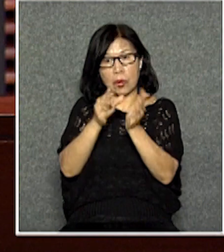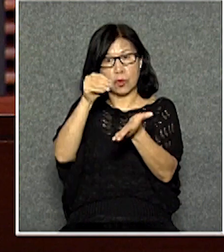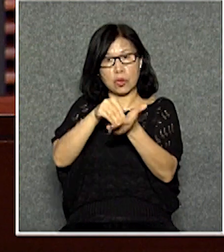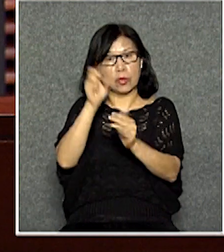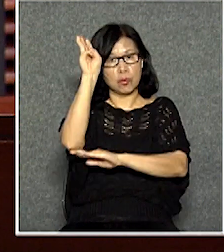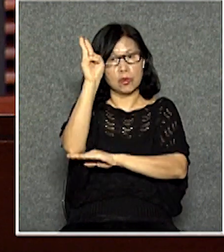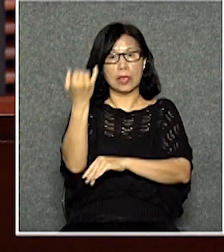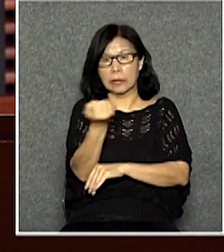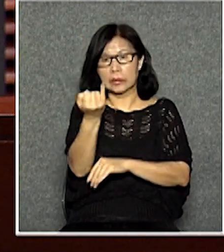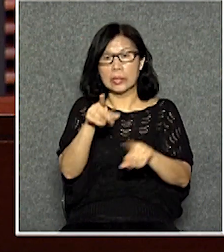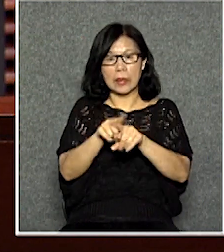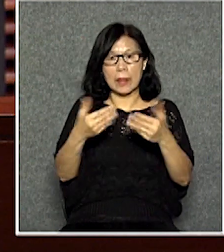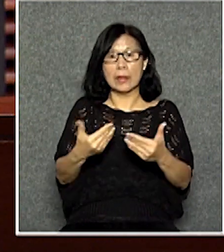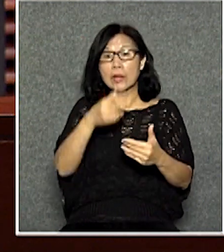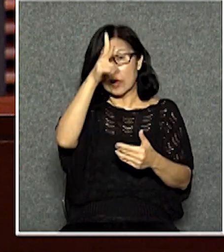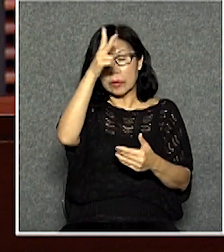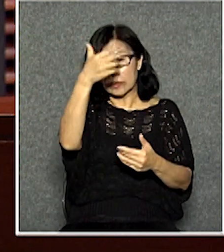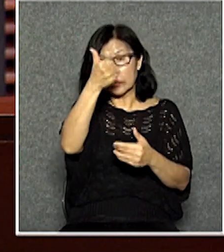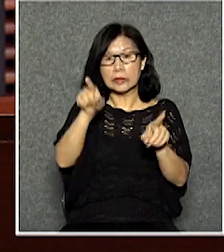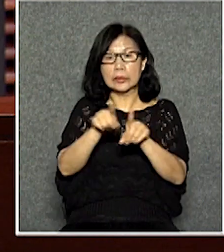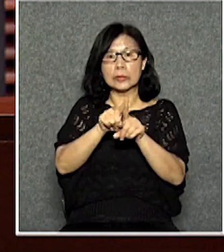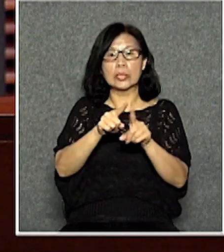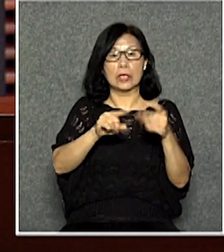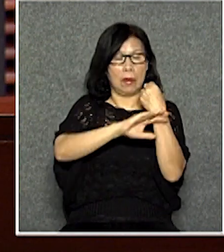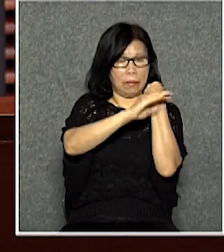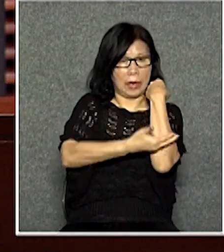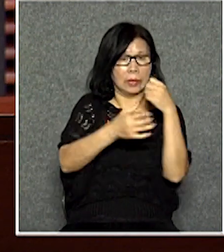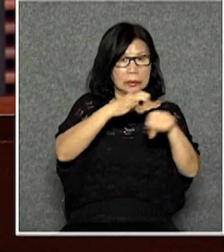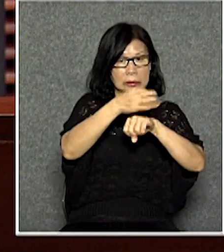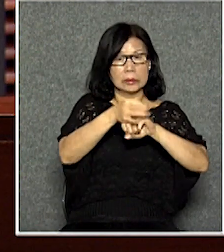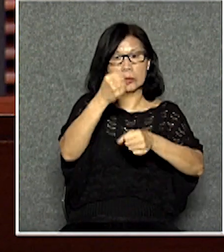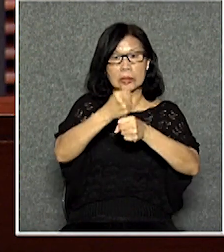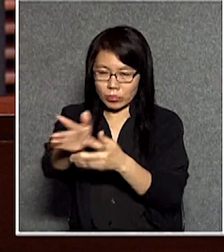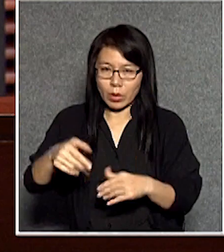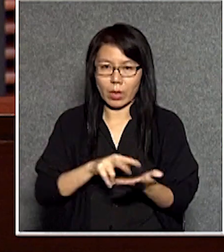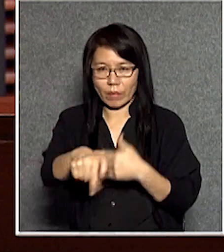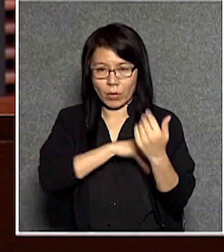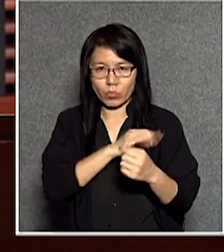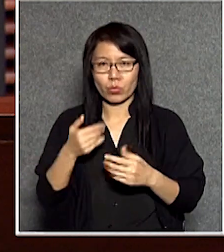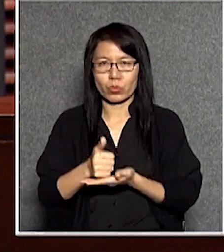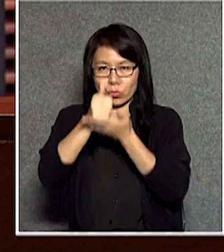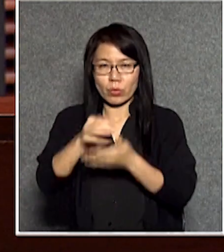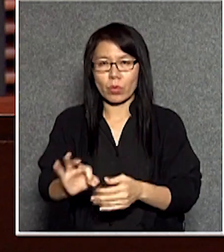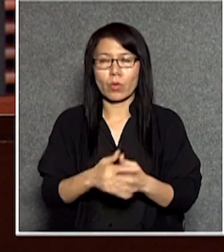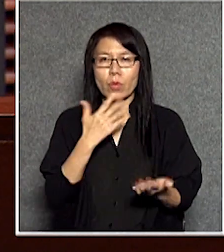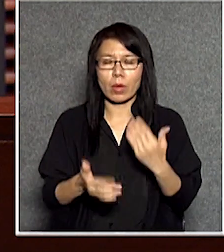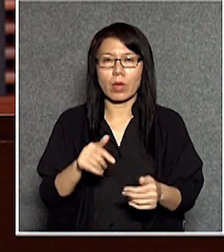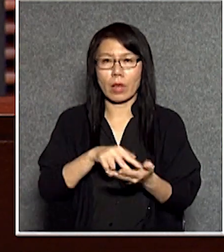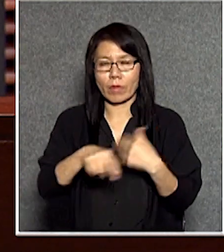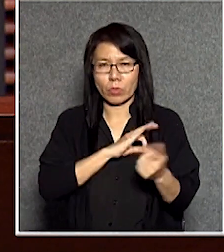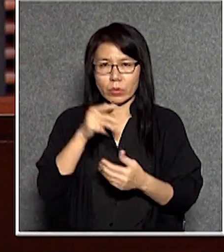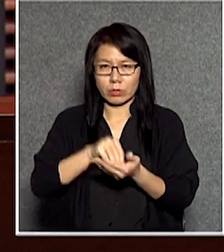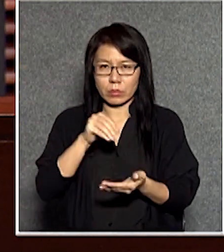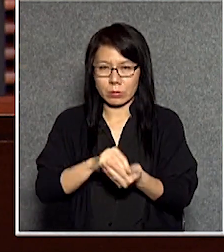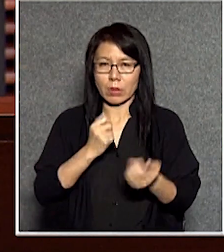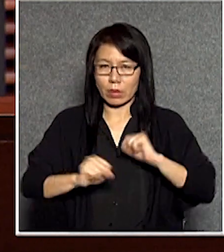誓，罔顧了作為行政長官的憲制責任，侵害了議會的尊嚴。本會因此必須果斷採取行